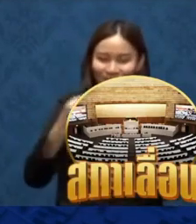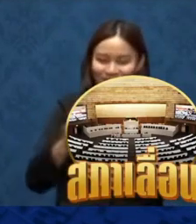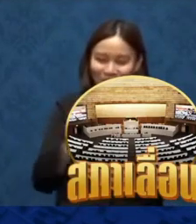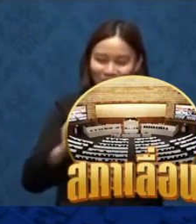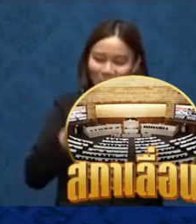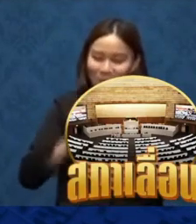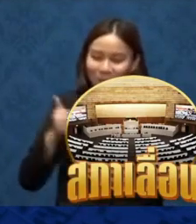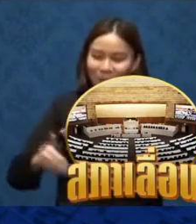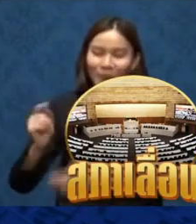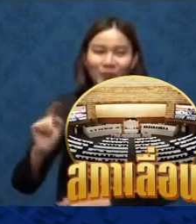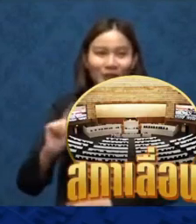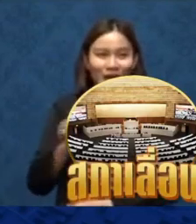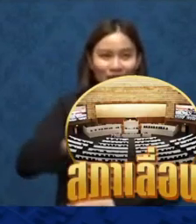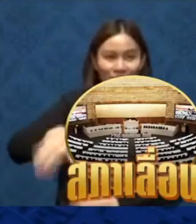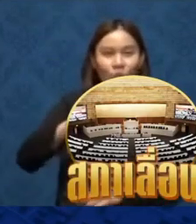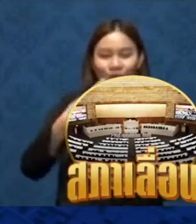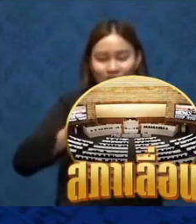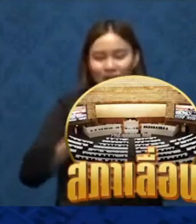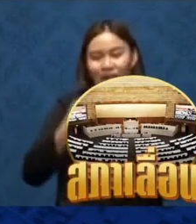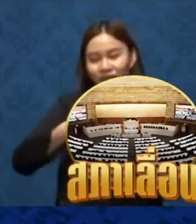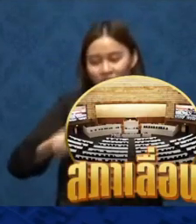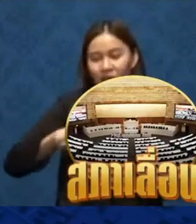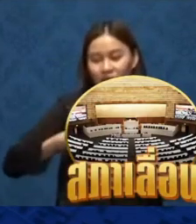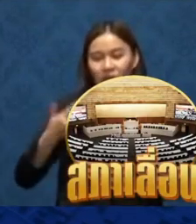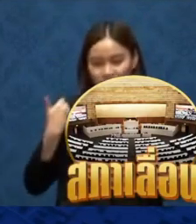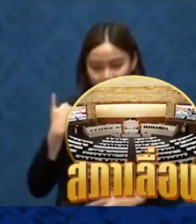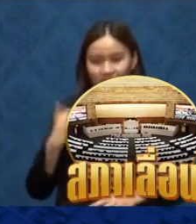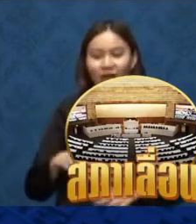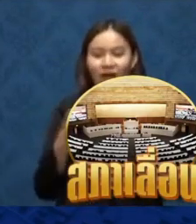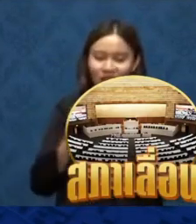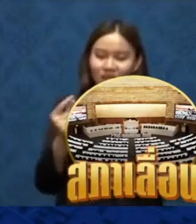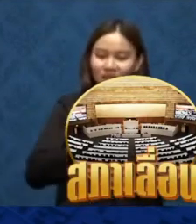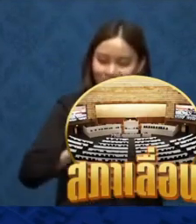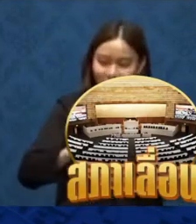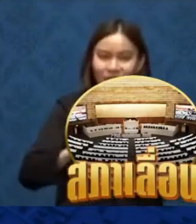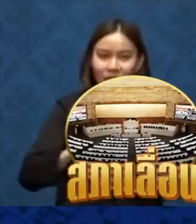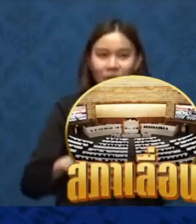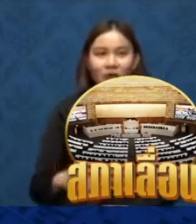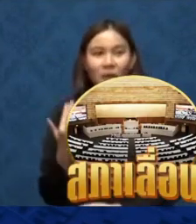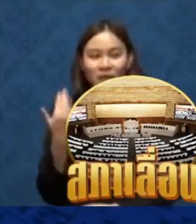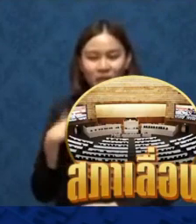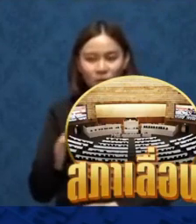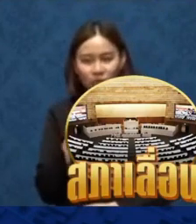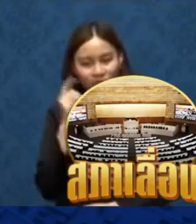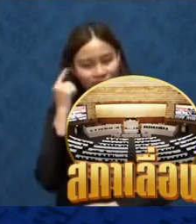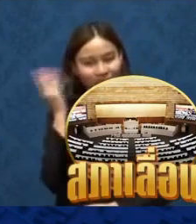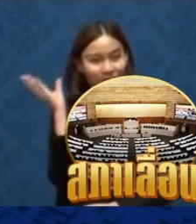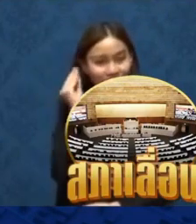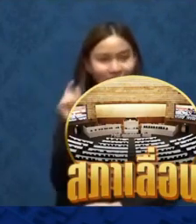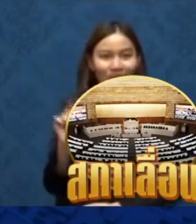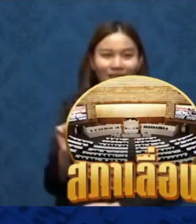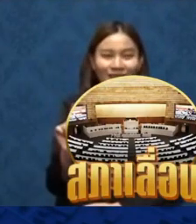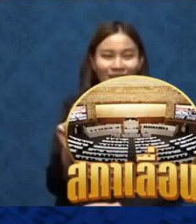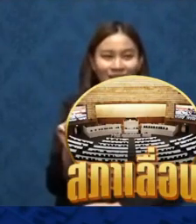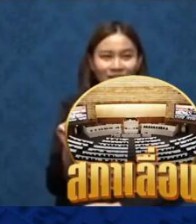มหรือเปล่าก็ทุกคนกินเงินเดือนนะครับอุตส่าห์มาแล้วเนี่ยฮะก็เซ็นชื่อแล้วเมื่อกี้ผมได้กระซิบได้ยินกระซิบกระซาบด้วยนะครับท่านประธาน